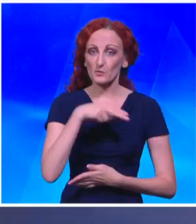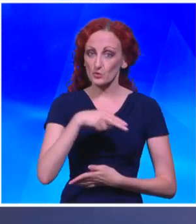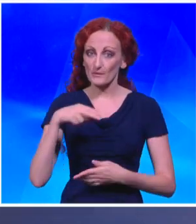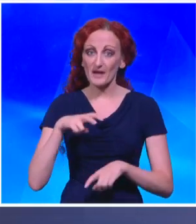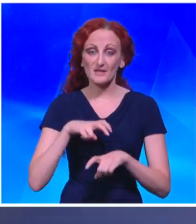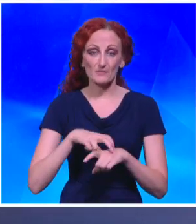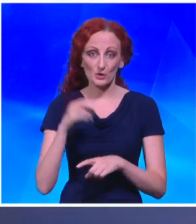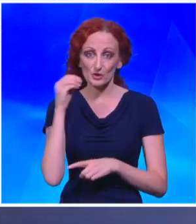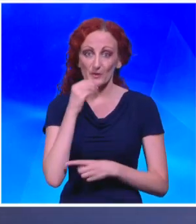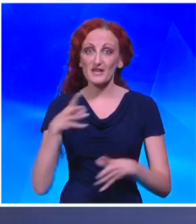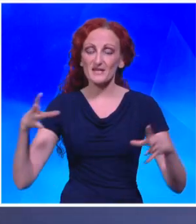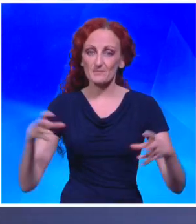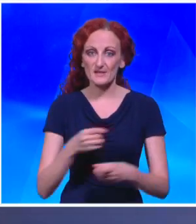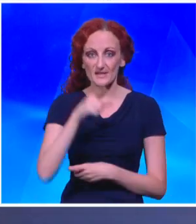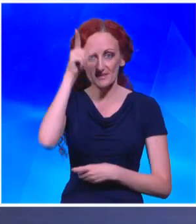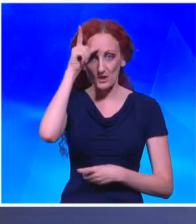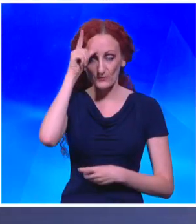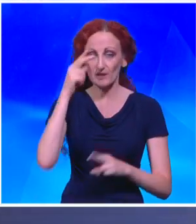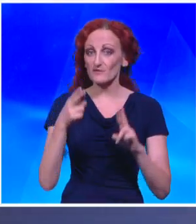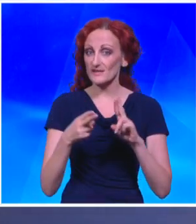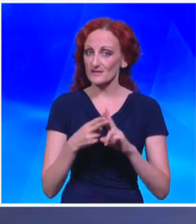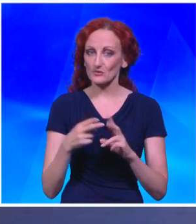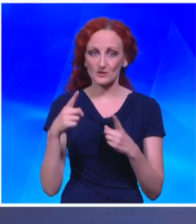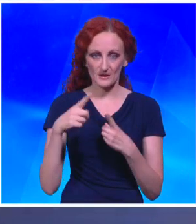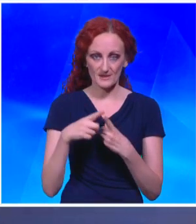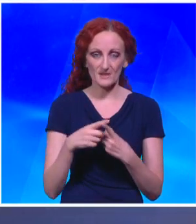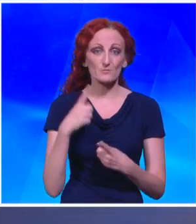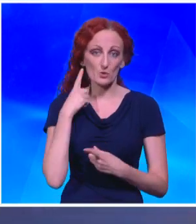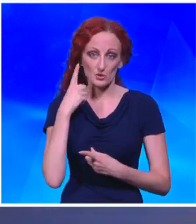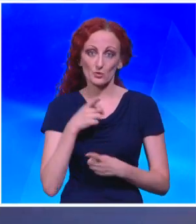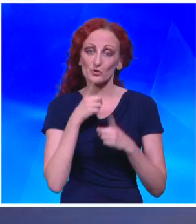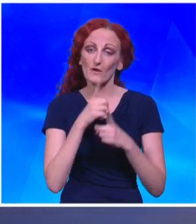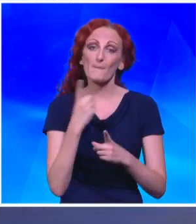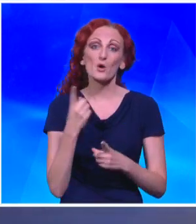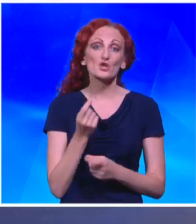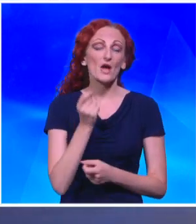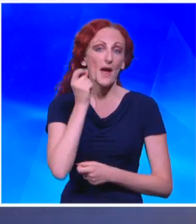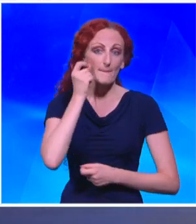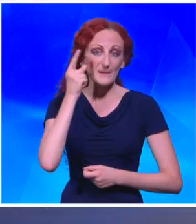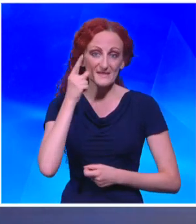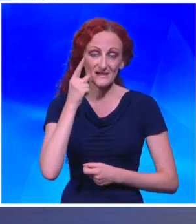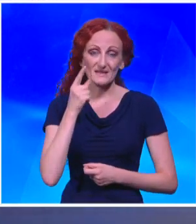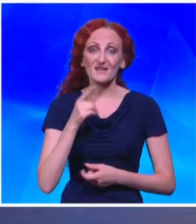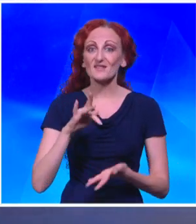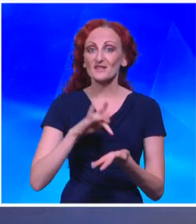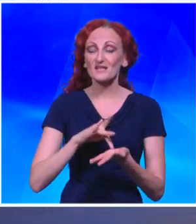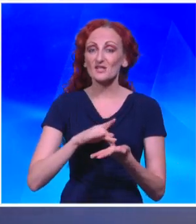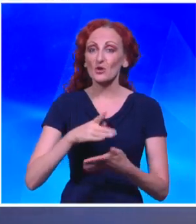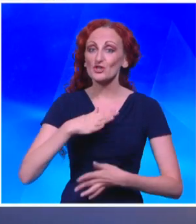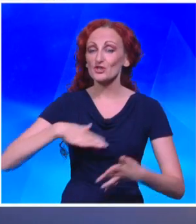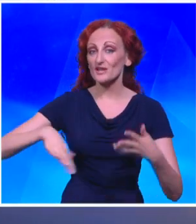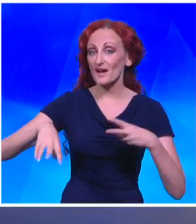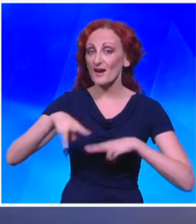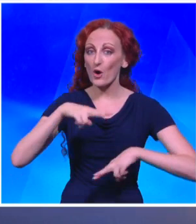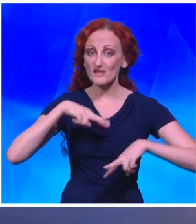Спаси София, Васил Терзиев. Според слуховете, това може да бъде председателя на Столичния общински съвет, Георги Георгиев.